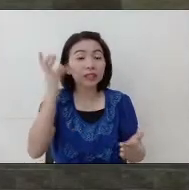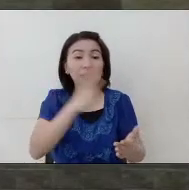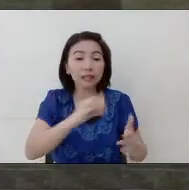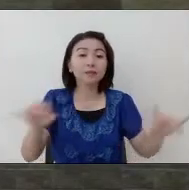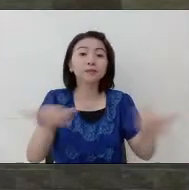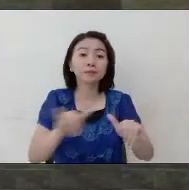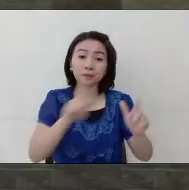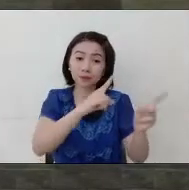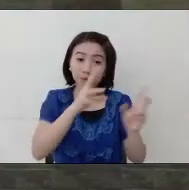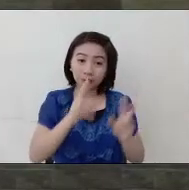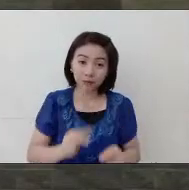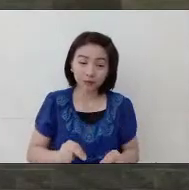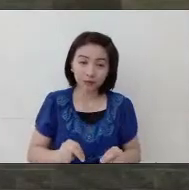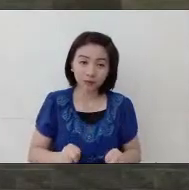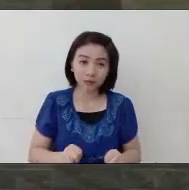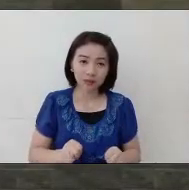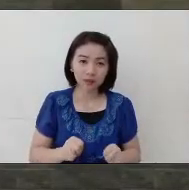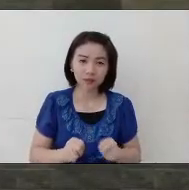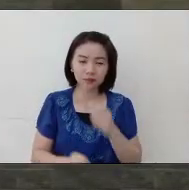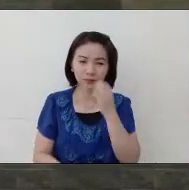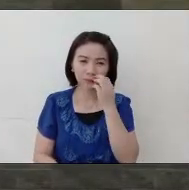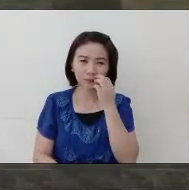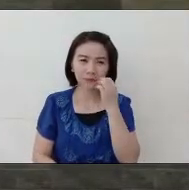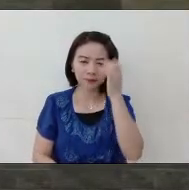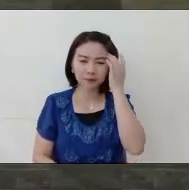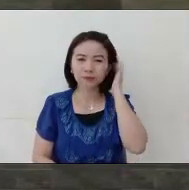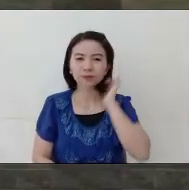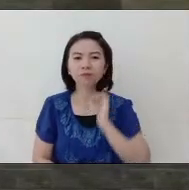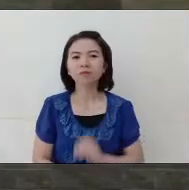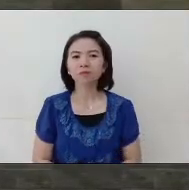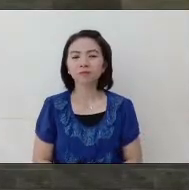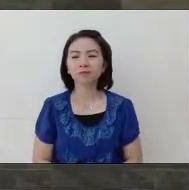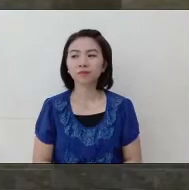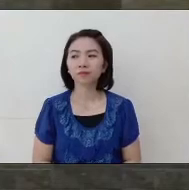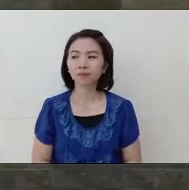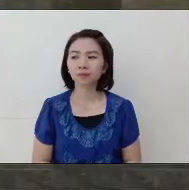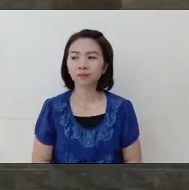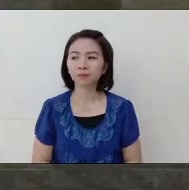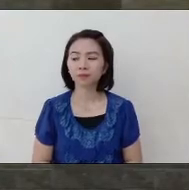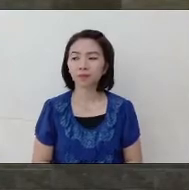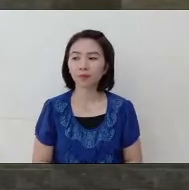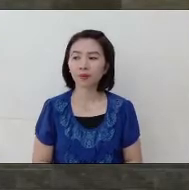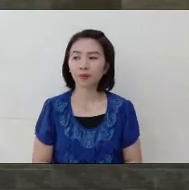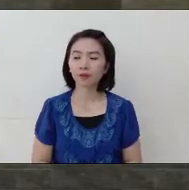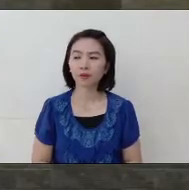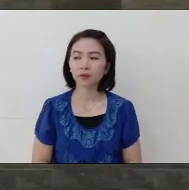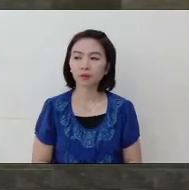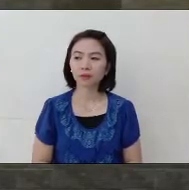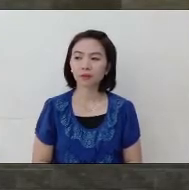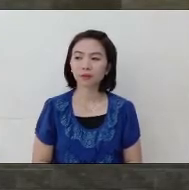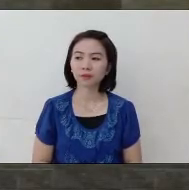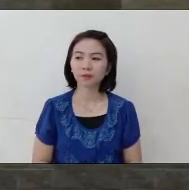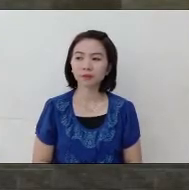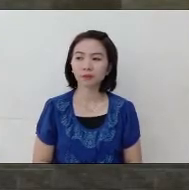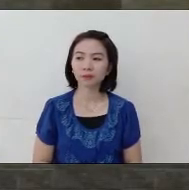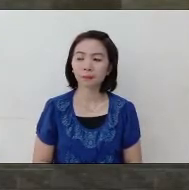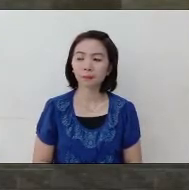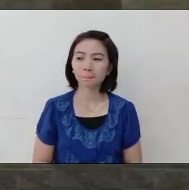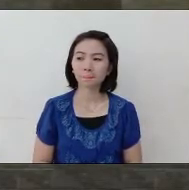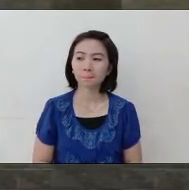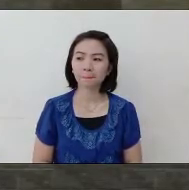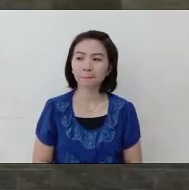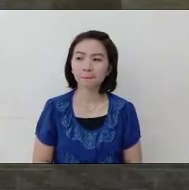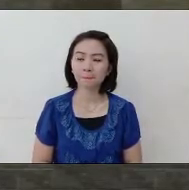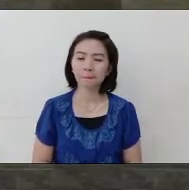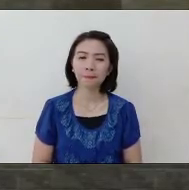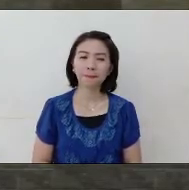So, makikita niyo po mga kapatid dito na mula sa pagkakaroon ng magandang isipan, tayo po ay pwedeng